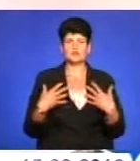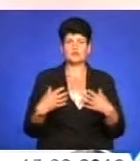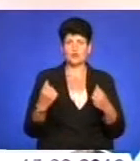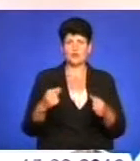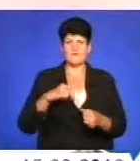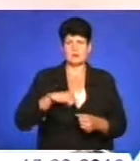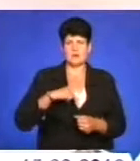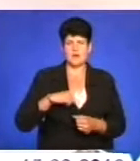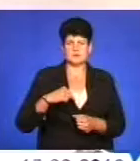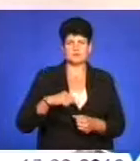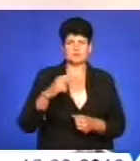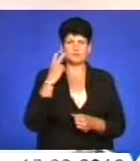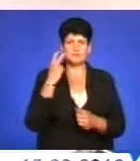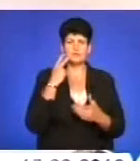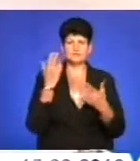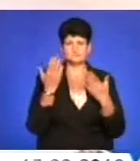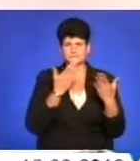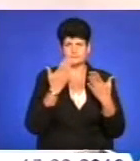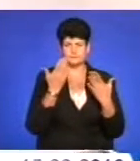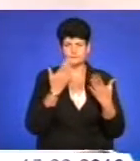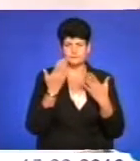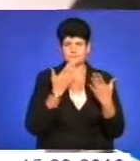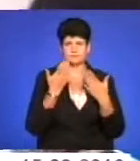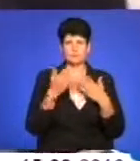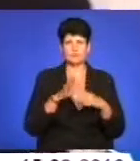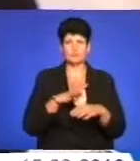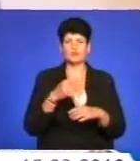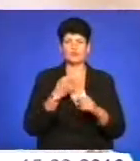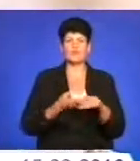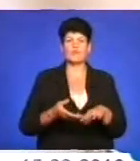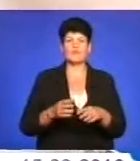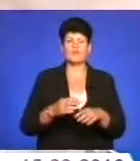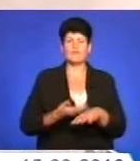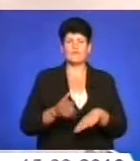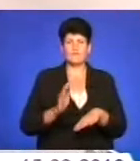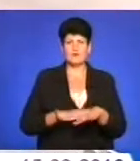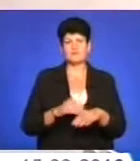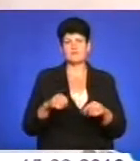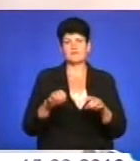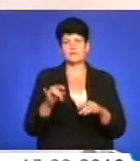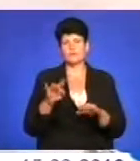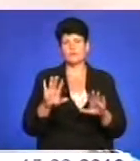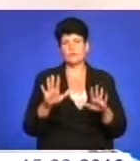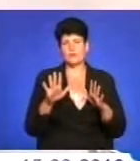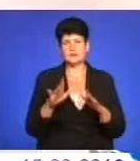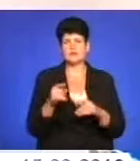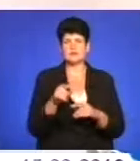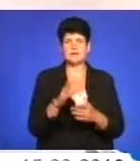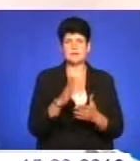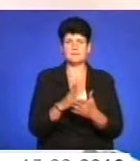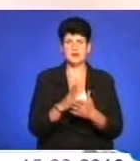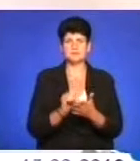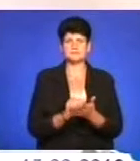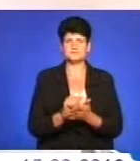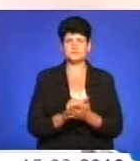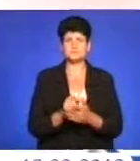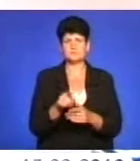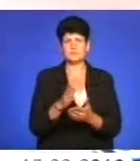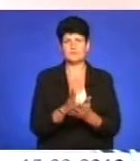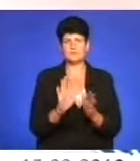настроєм, тому що постійно перечитувати. Було важко, в общем, я вирішив на той момент, що вона має виходити такою, якою вона